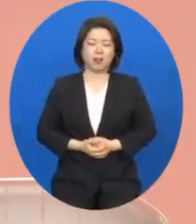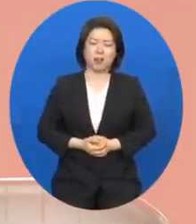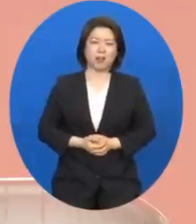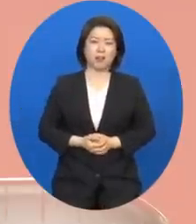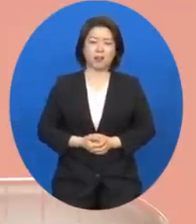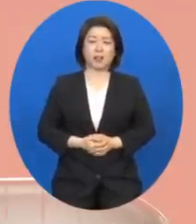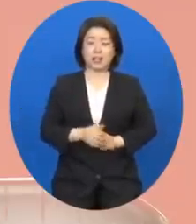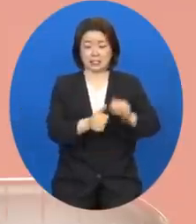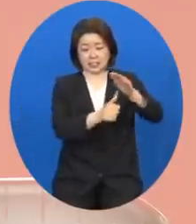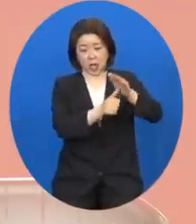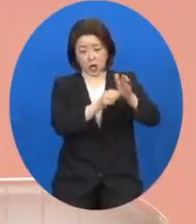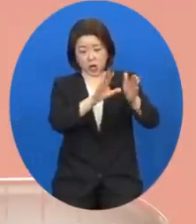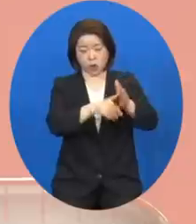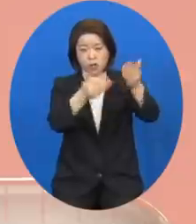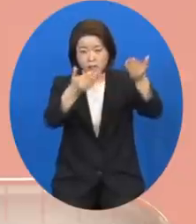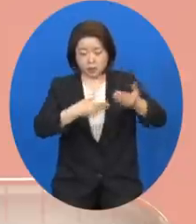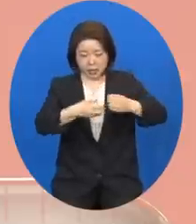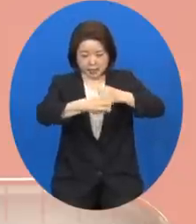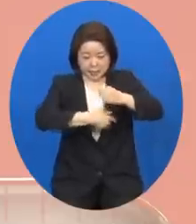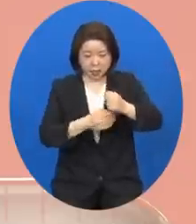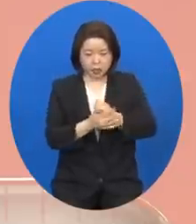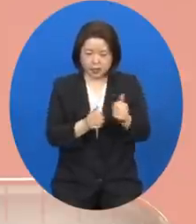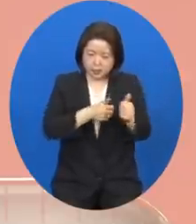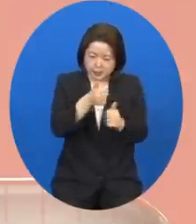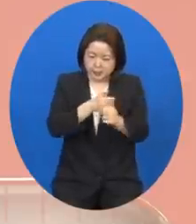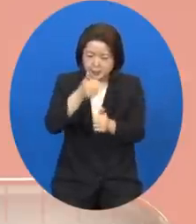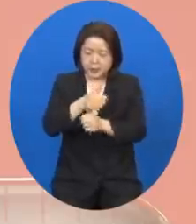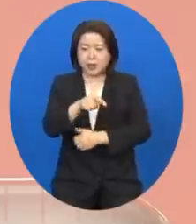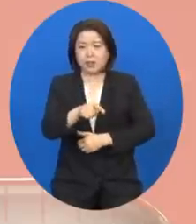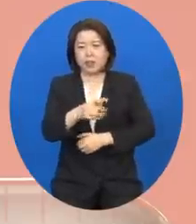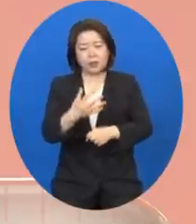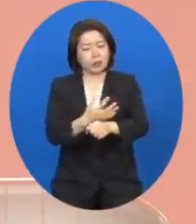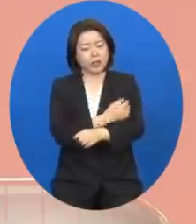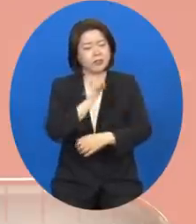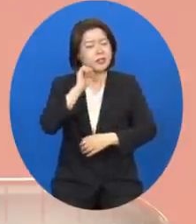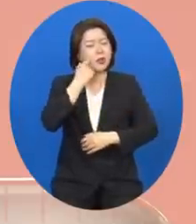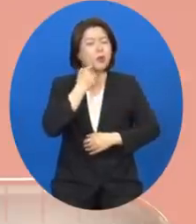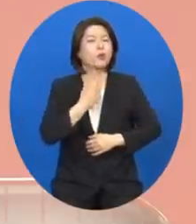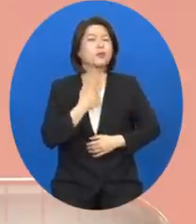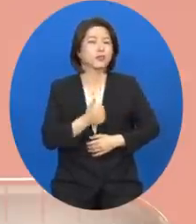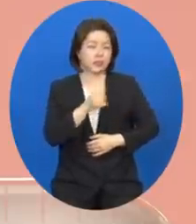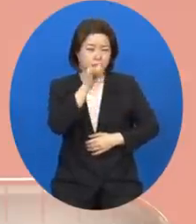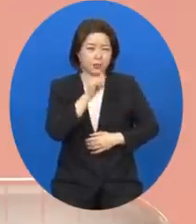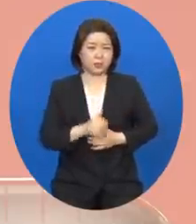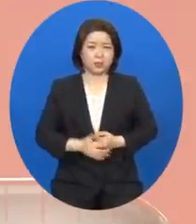근데 그 어릴 때 받은 영향을 극복하기가 그렇게 어려운 일이더라는 거예요.